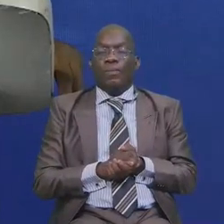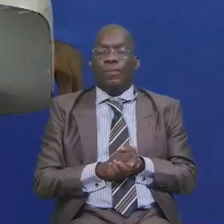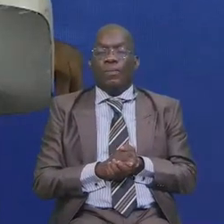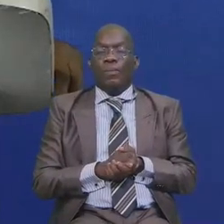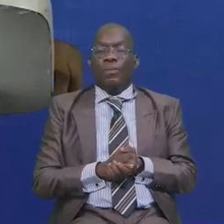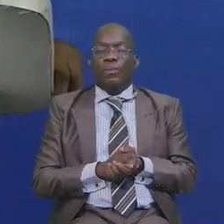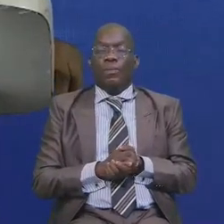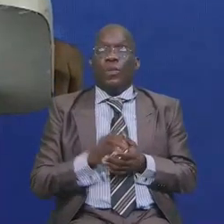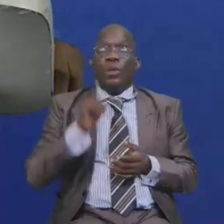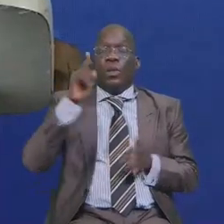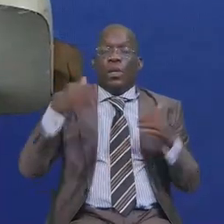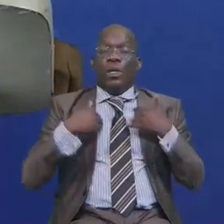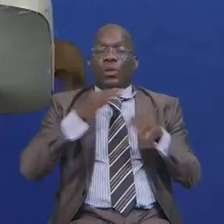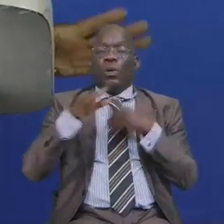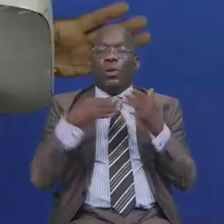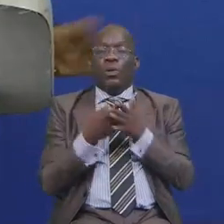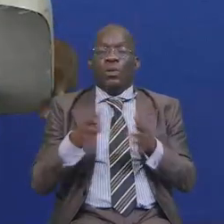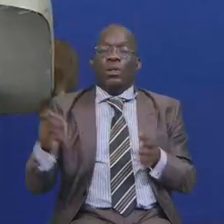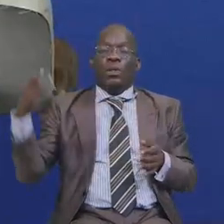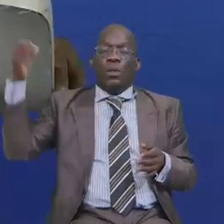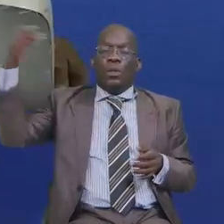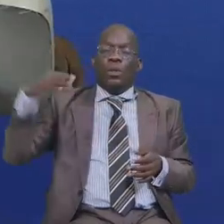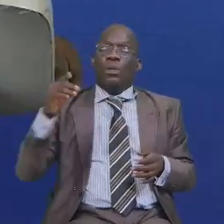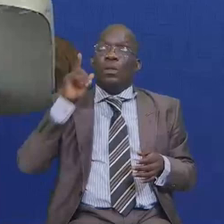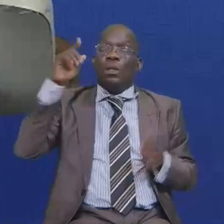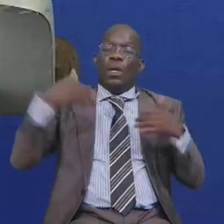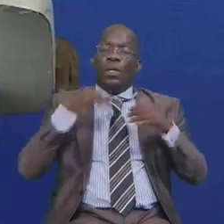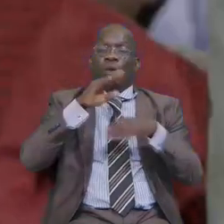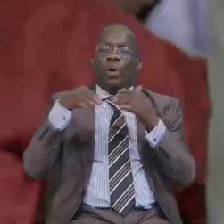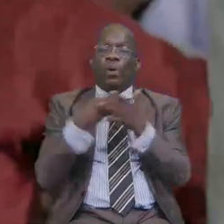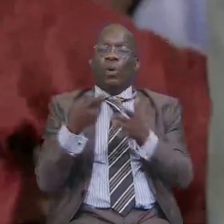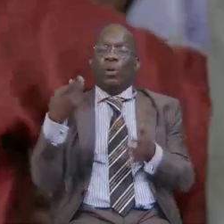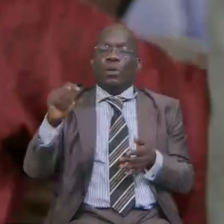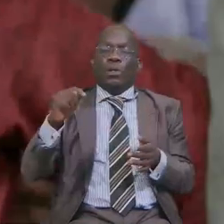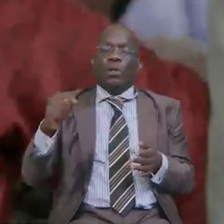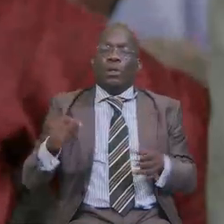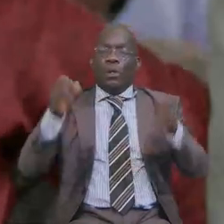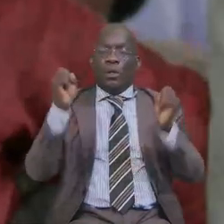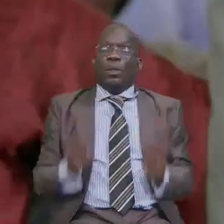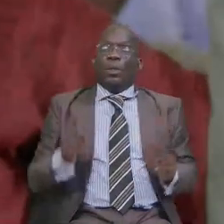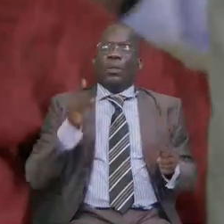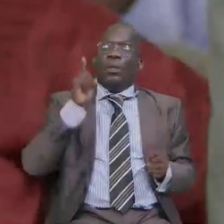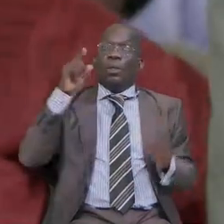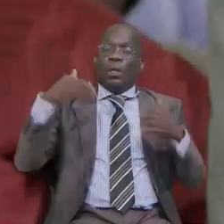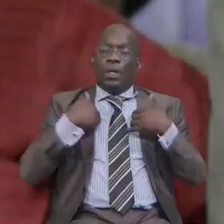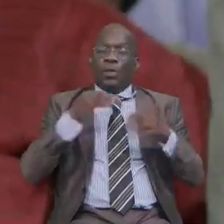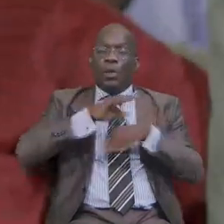Oui, toute la grâce. Il a toute la force. Il a tout ce dont tu as besoin.